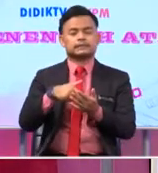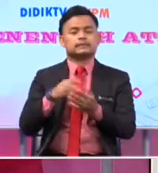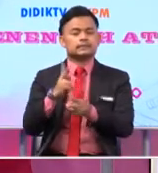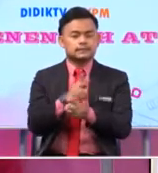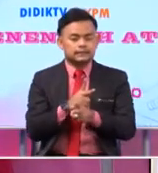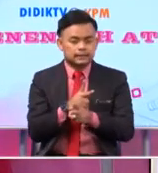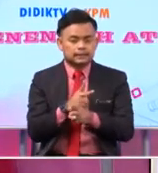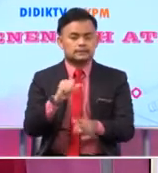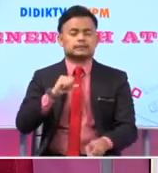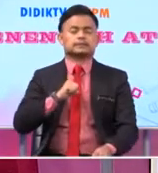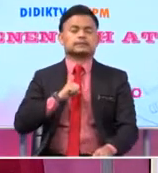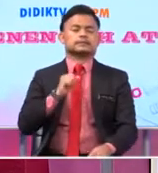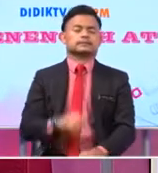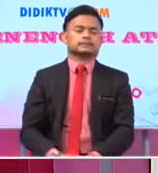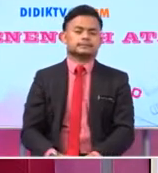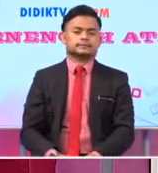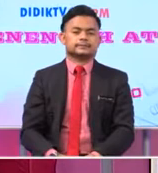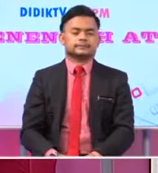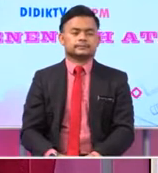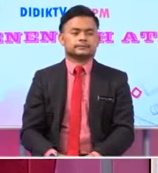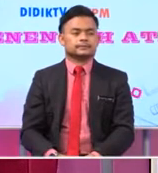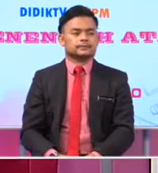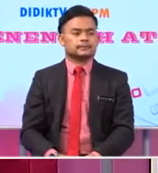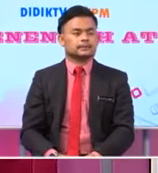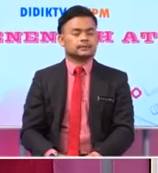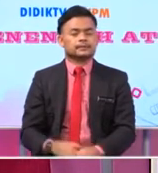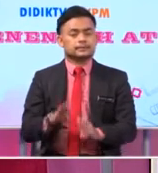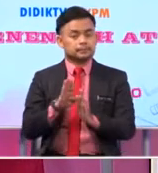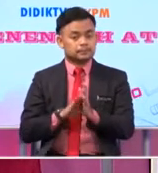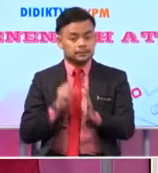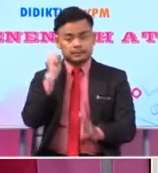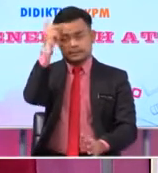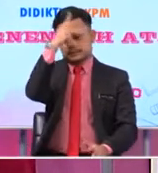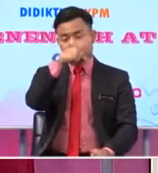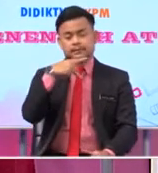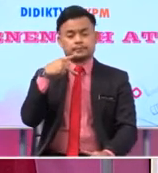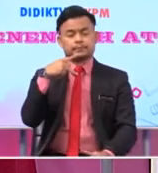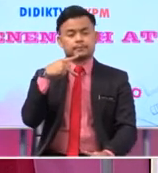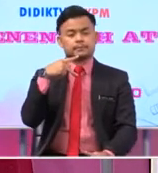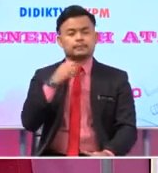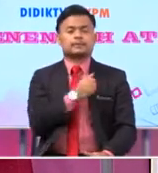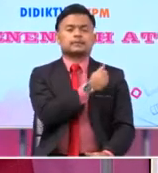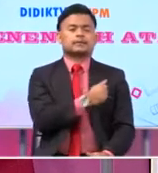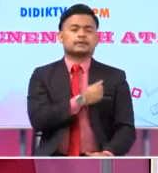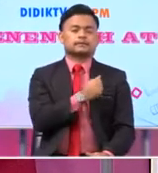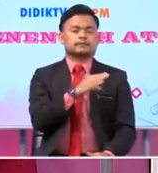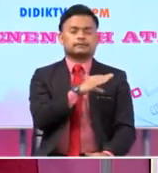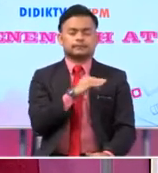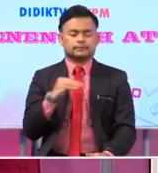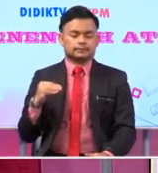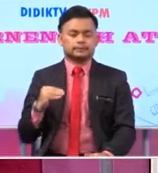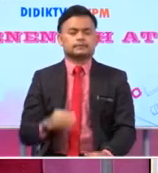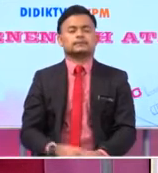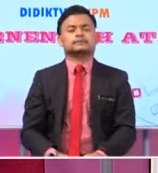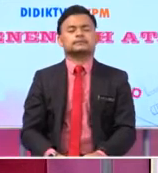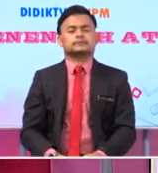pergaulan deh seterusnya bersikap pemaaf dan berani keang kalau ada orang buat salah dengan kita tuh